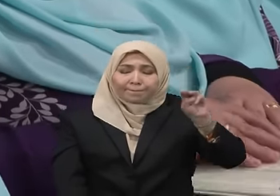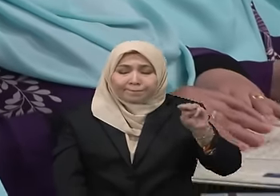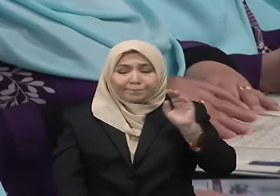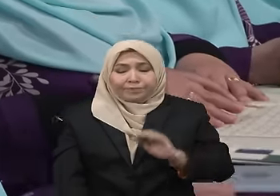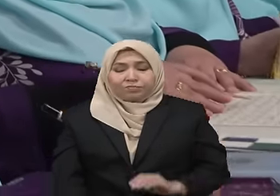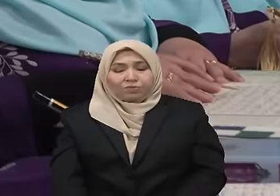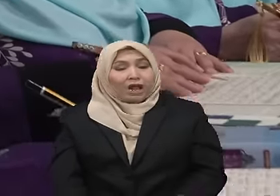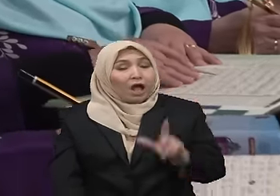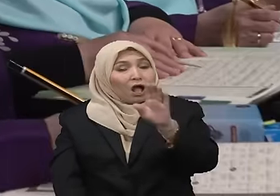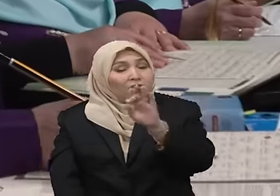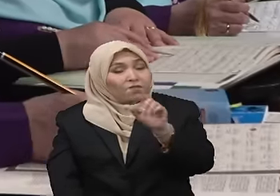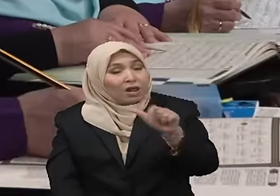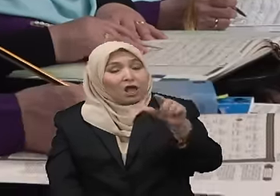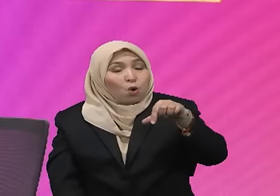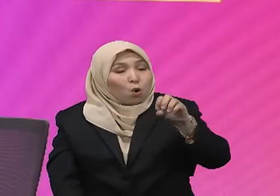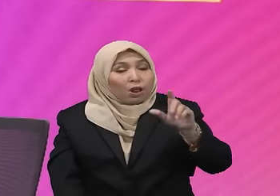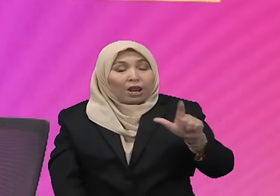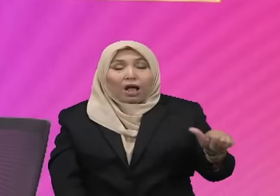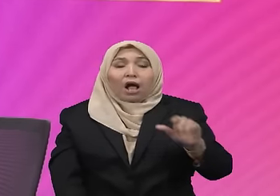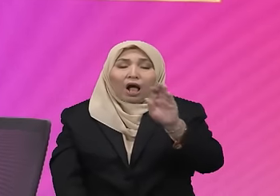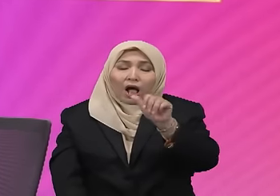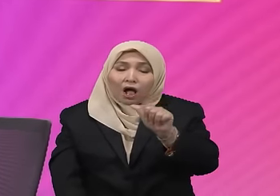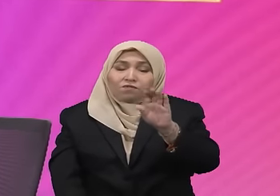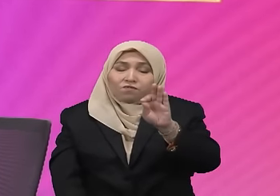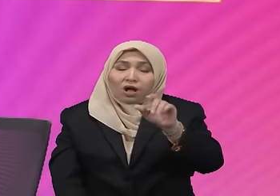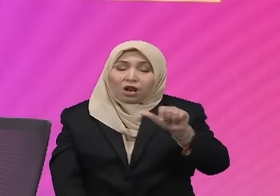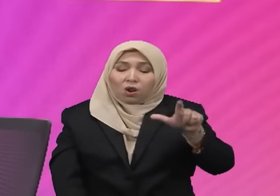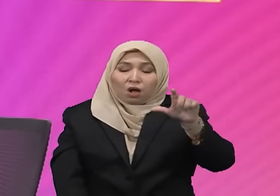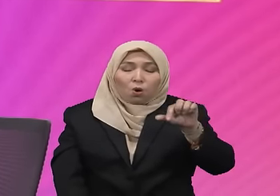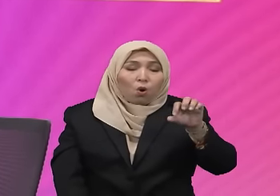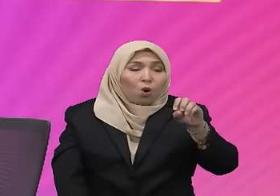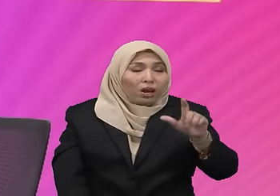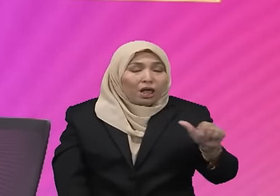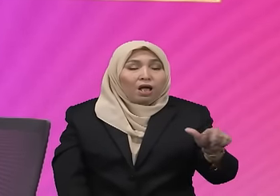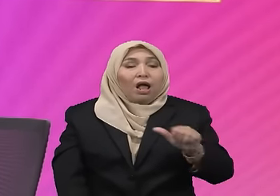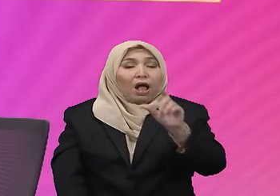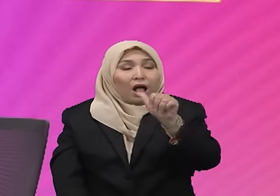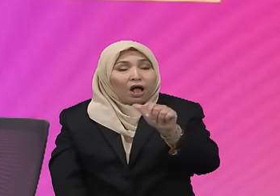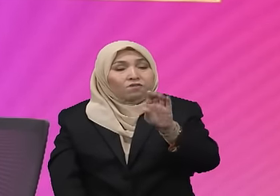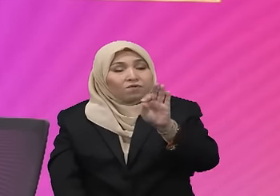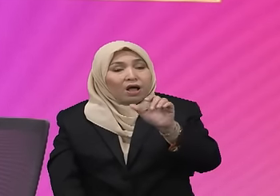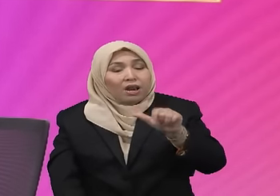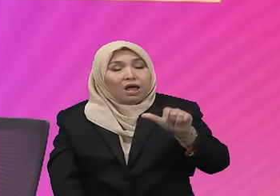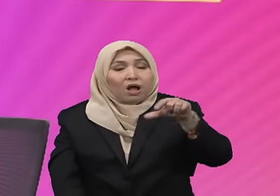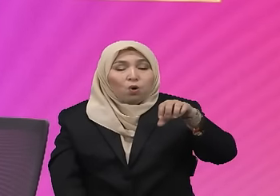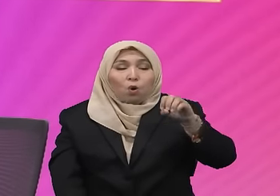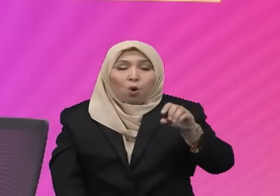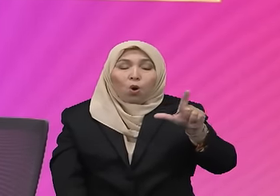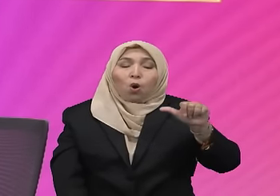qala la illam. Ha, afala qala. Afala qala. Cuba. Afala